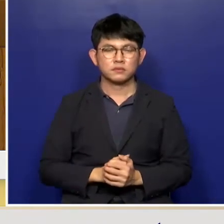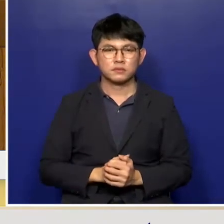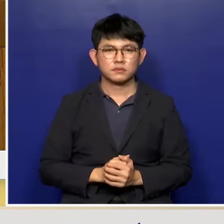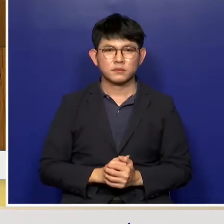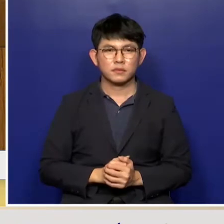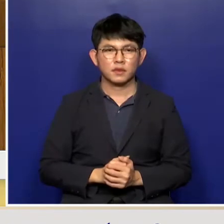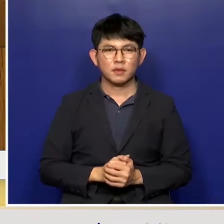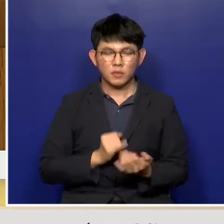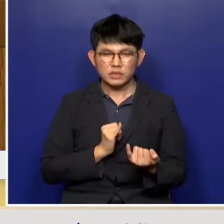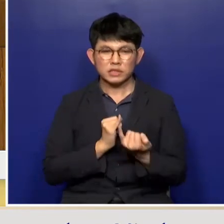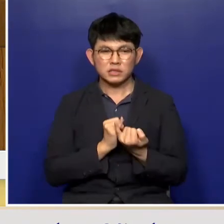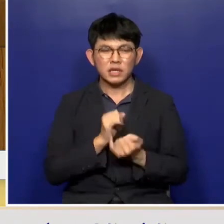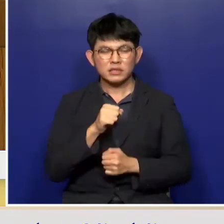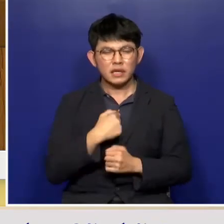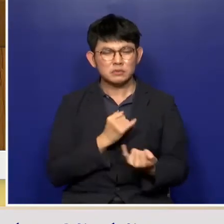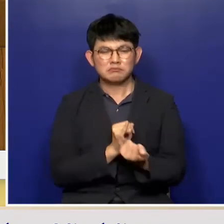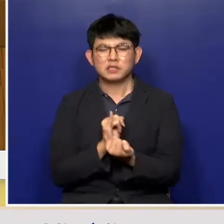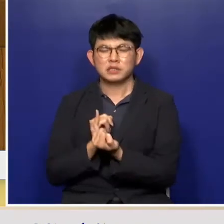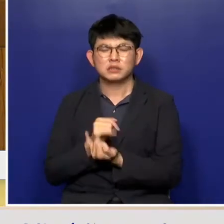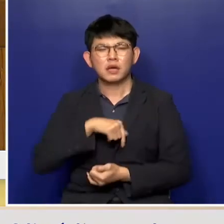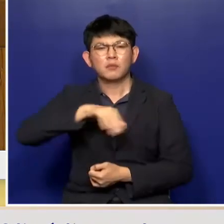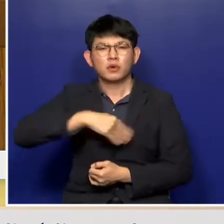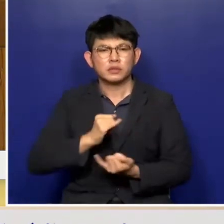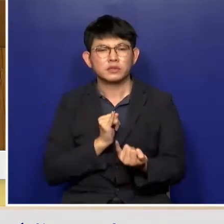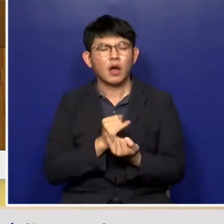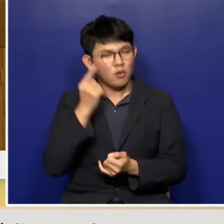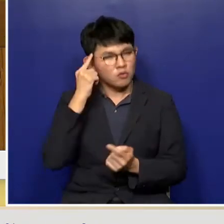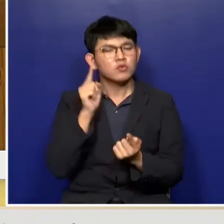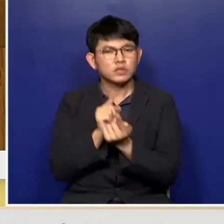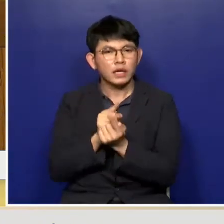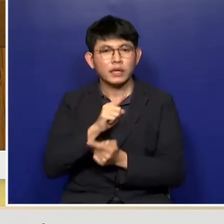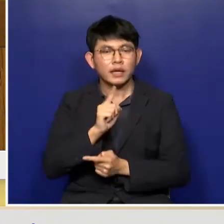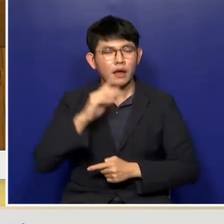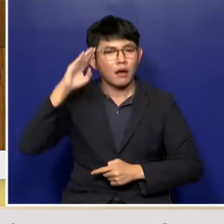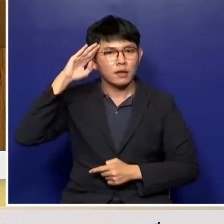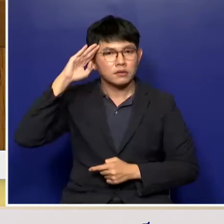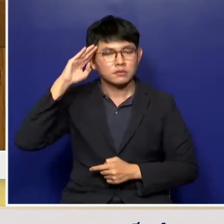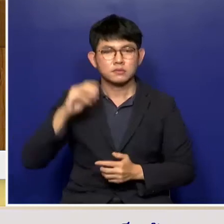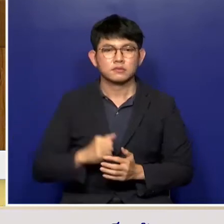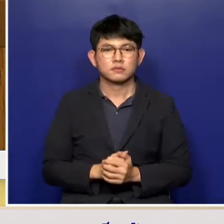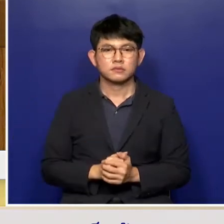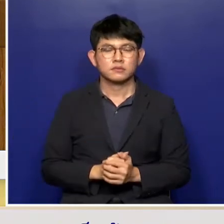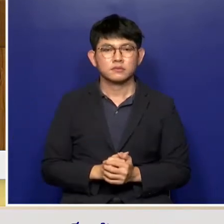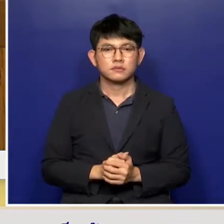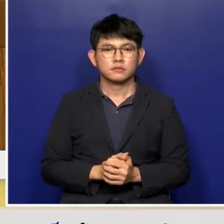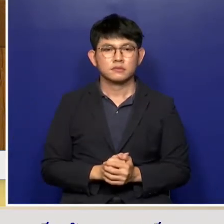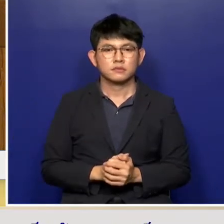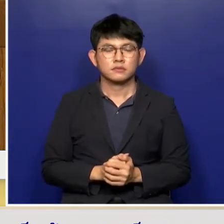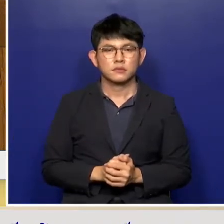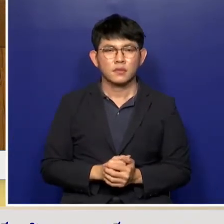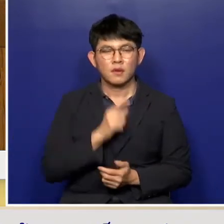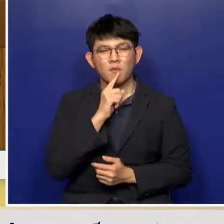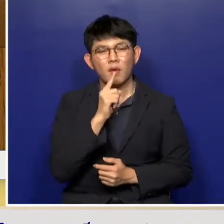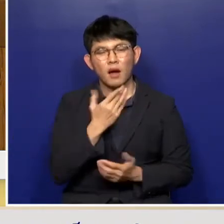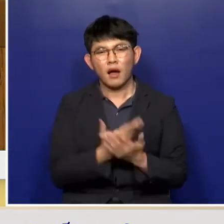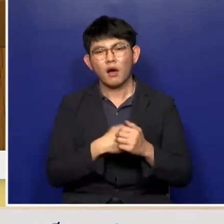จะบอกวาใก้ชิดผมก็ใล้ผมทุกคนนะครับผมรจทคนใของทะบก จะไปวาเข